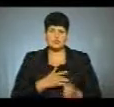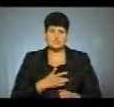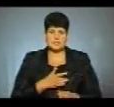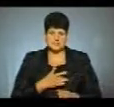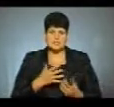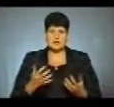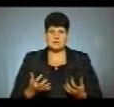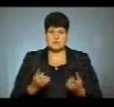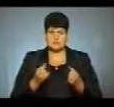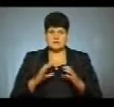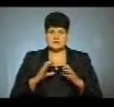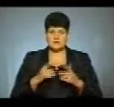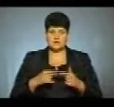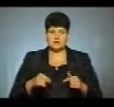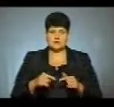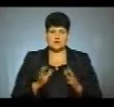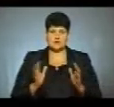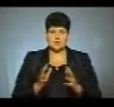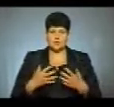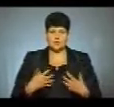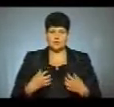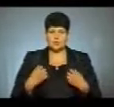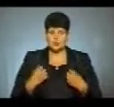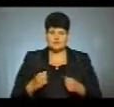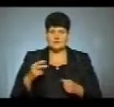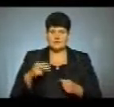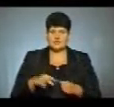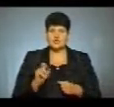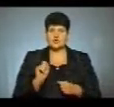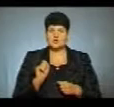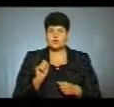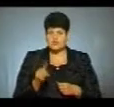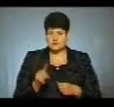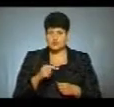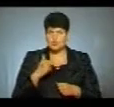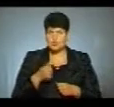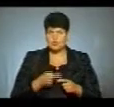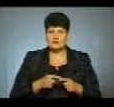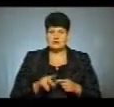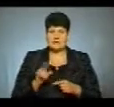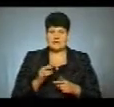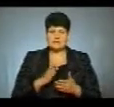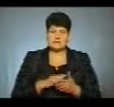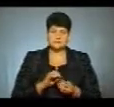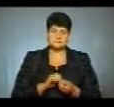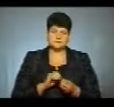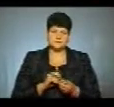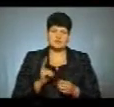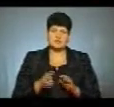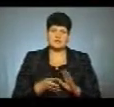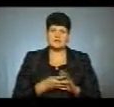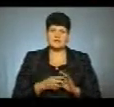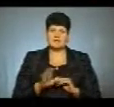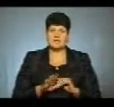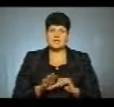і підтримана Всесвітньою організацією охорони здоров'я. І з 2011 року ця дата є сталою 29